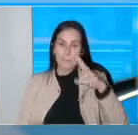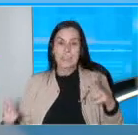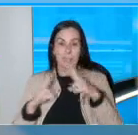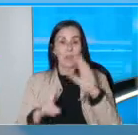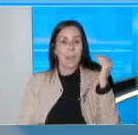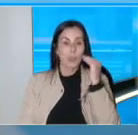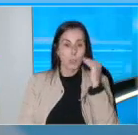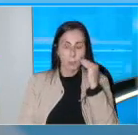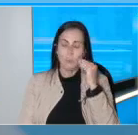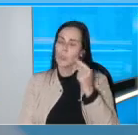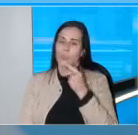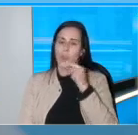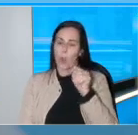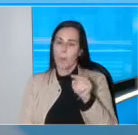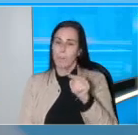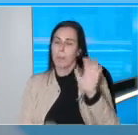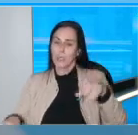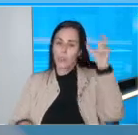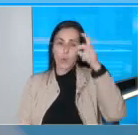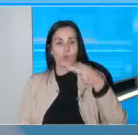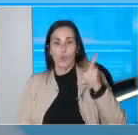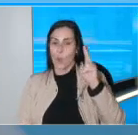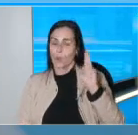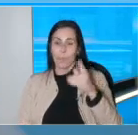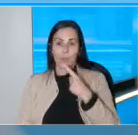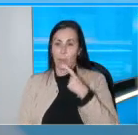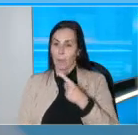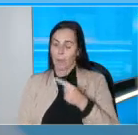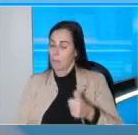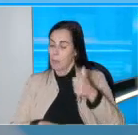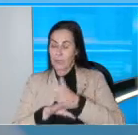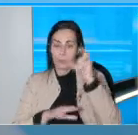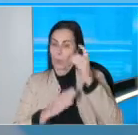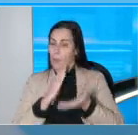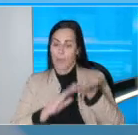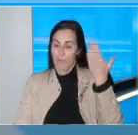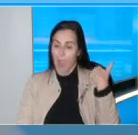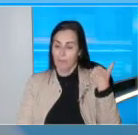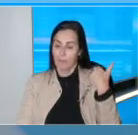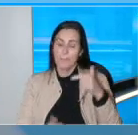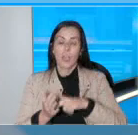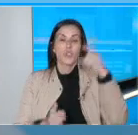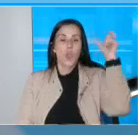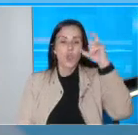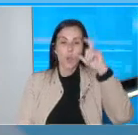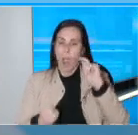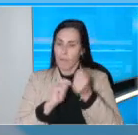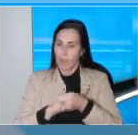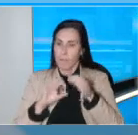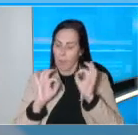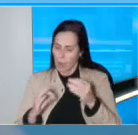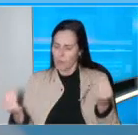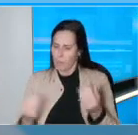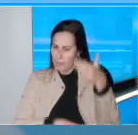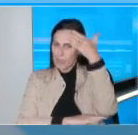בצרפת, בארצות הברית, שמדברים עליו יותר ממה שדיברו על מנהיגים טורקים בעבר, כי טורקיה הפכה להיות ממש